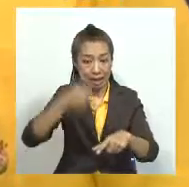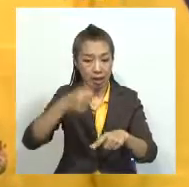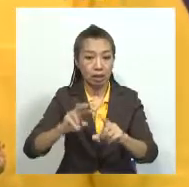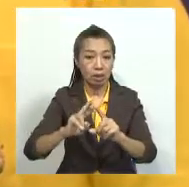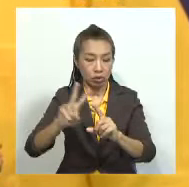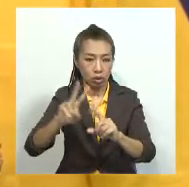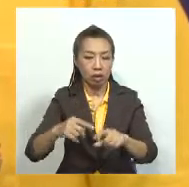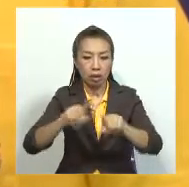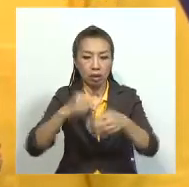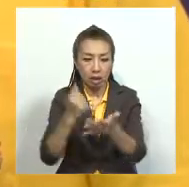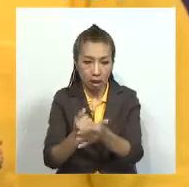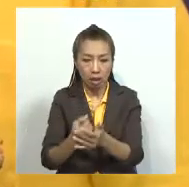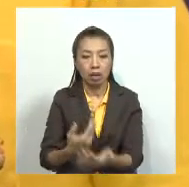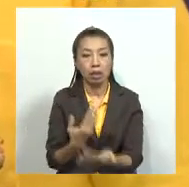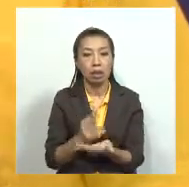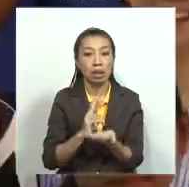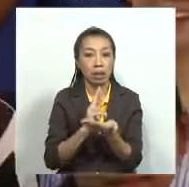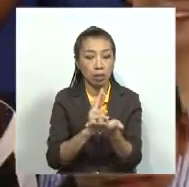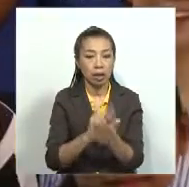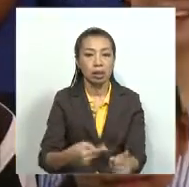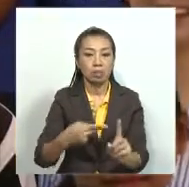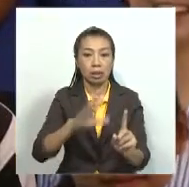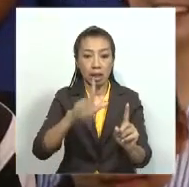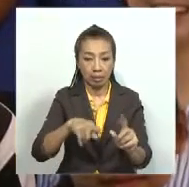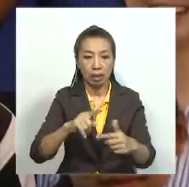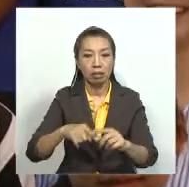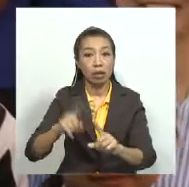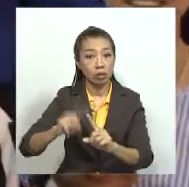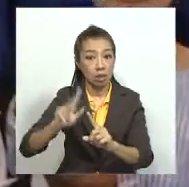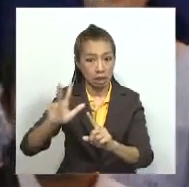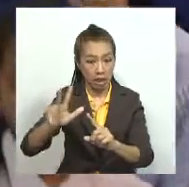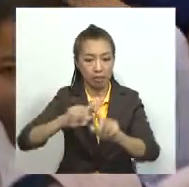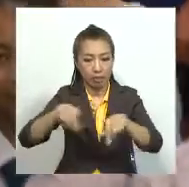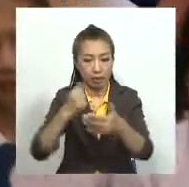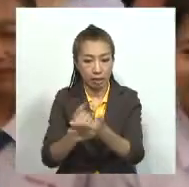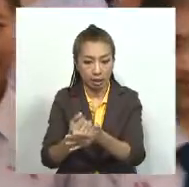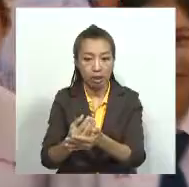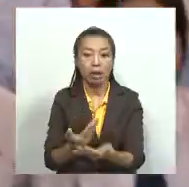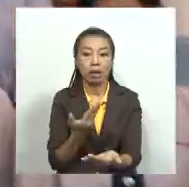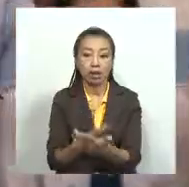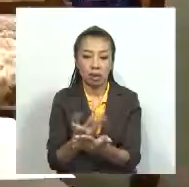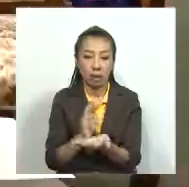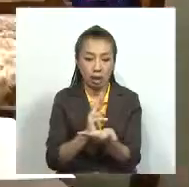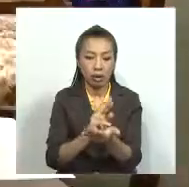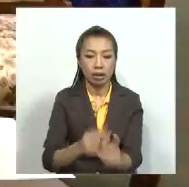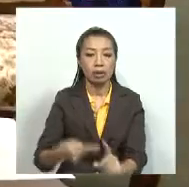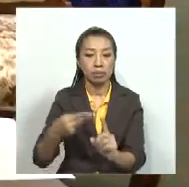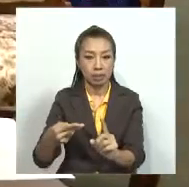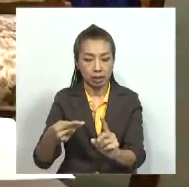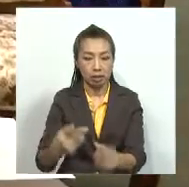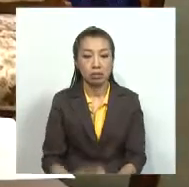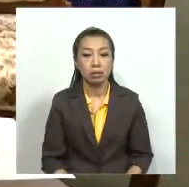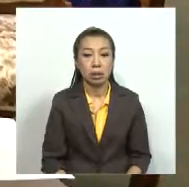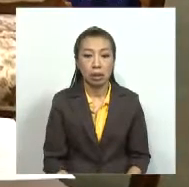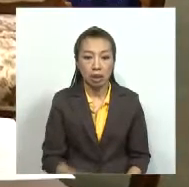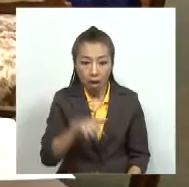พร้อมเงินรางวัล 15,000 บาทและรองชนะเลิศอันดับ2ได้รับประกาศนียบัตรพร้อมเงินรางวัล 10,000 บาทโดยจ